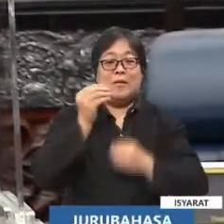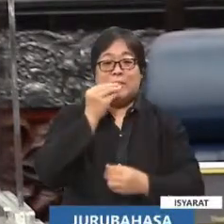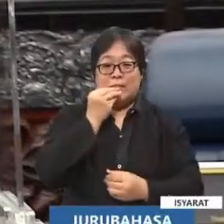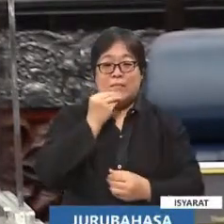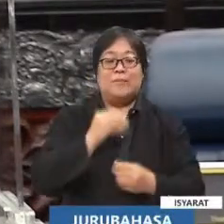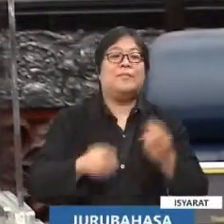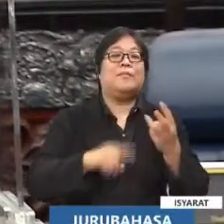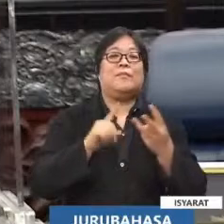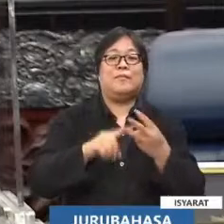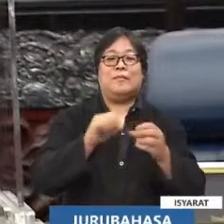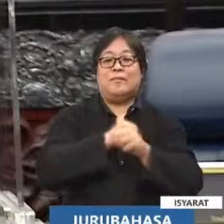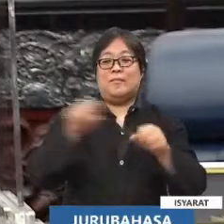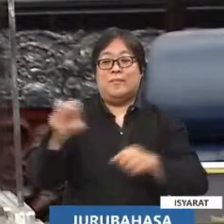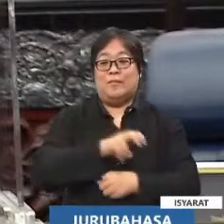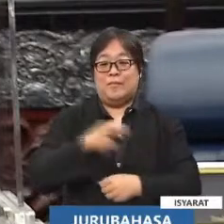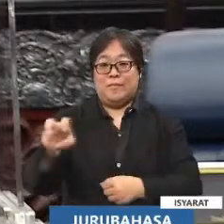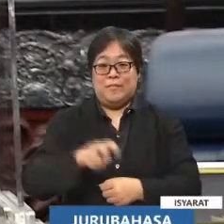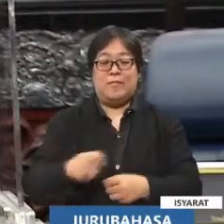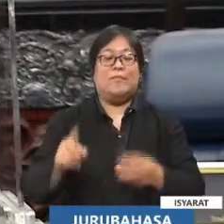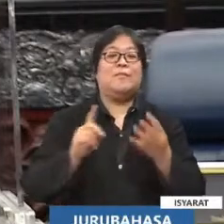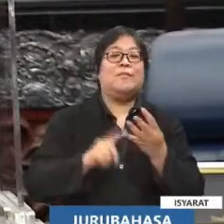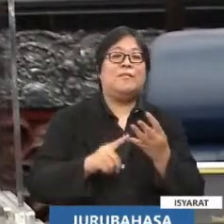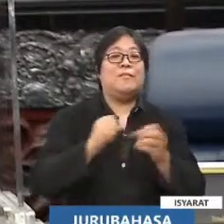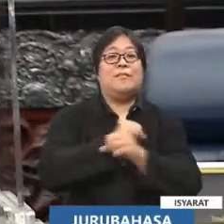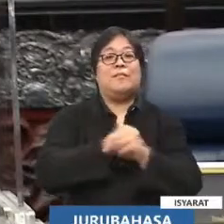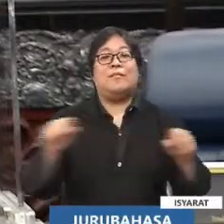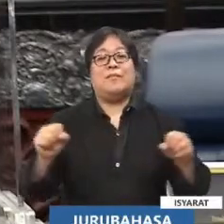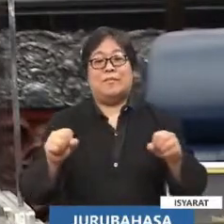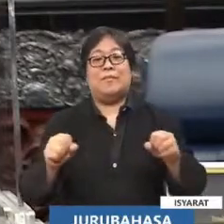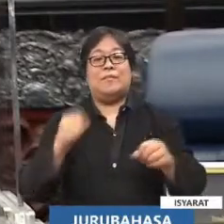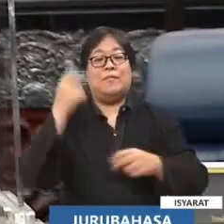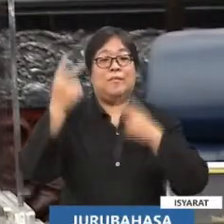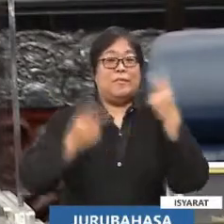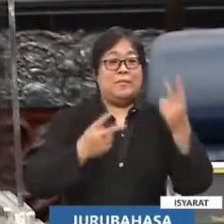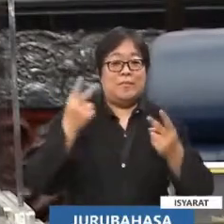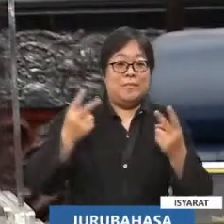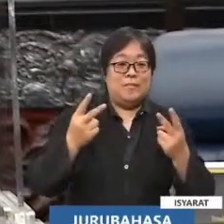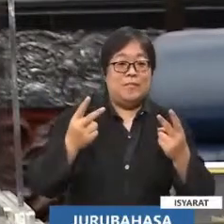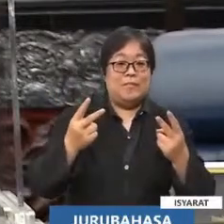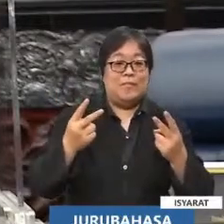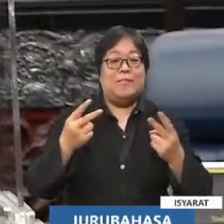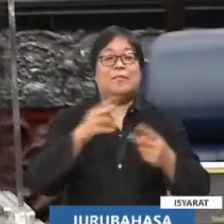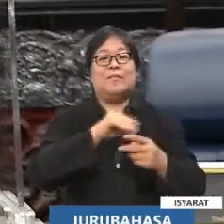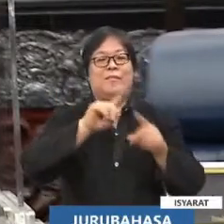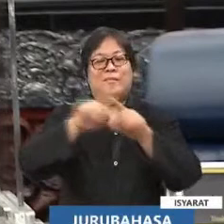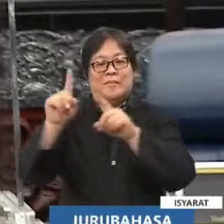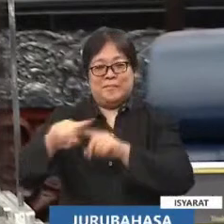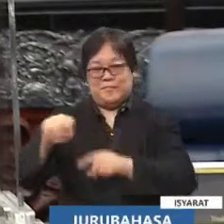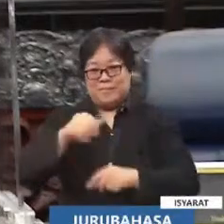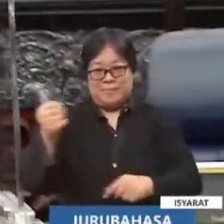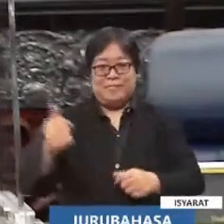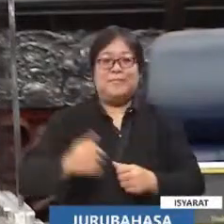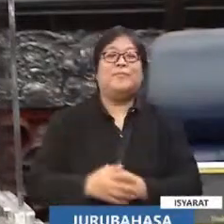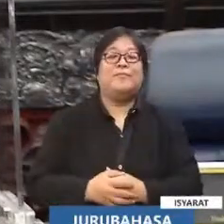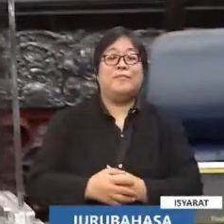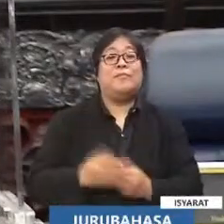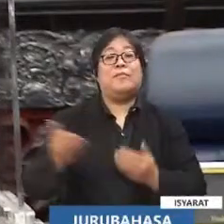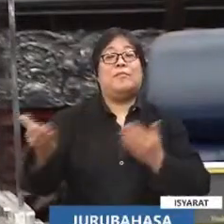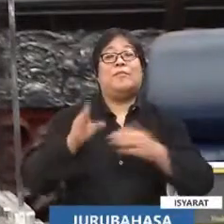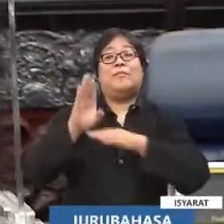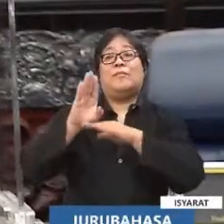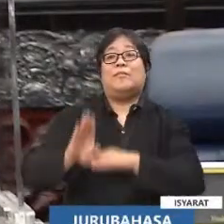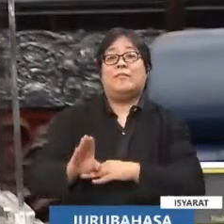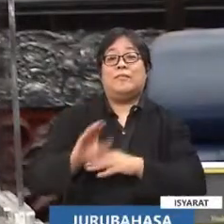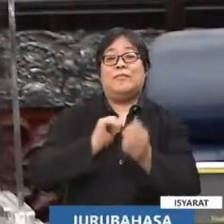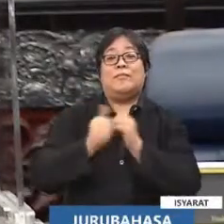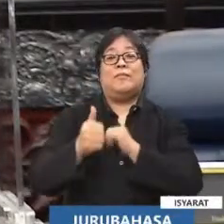minuman, perkhidmatan pengangkutan penumpang, perkhidmatan agensi pelancong dan penempahan lain, perkhidmatan